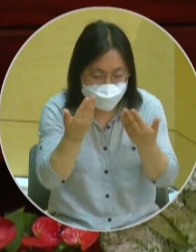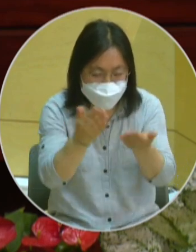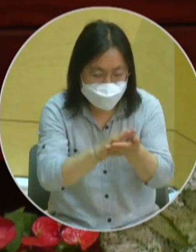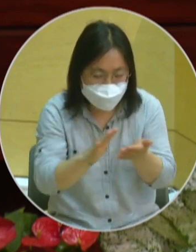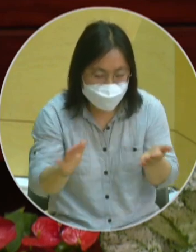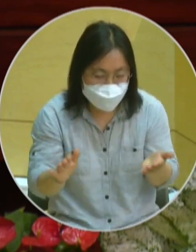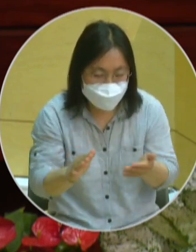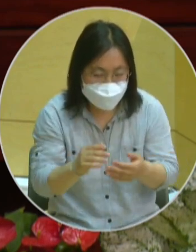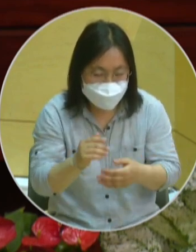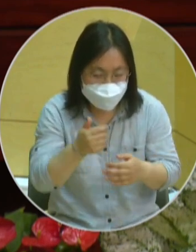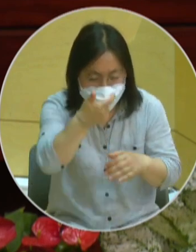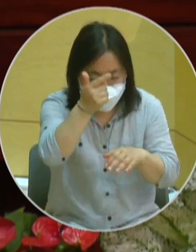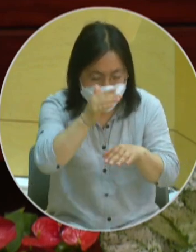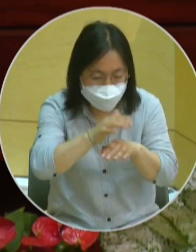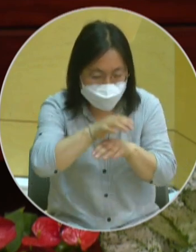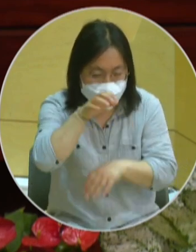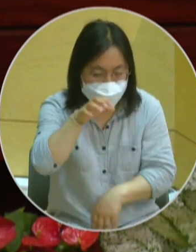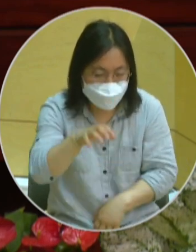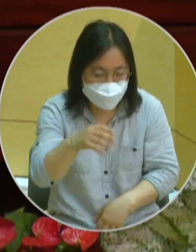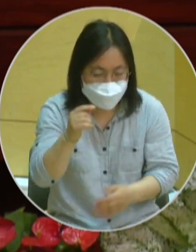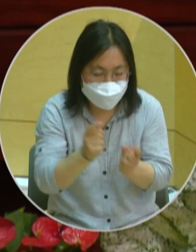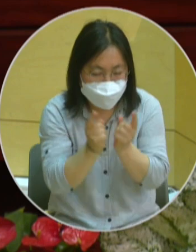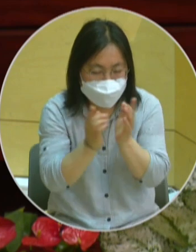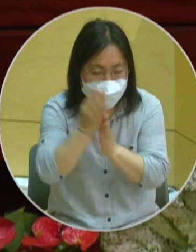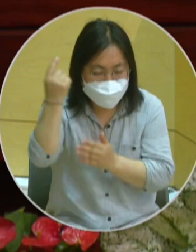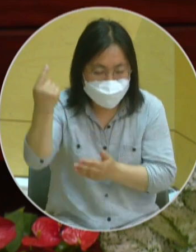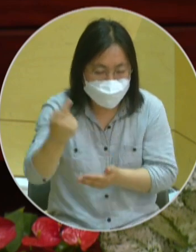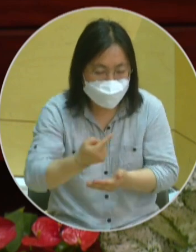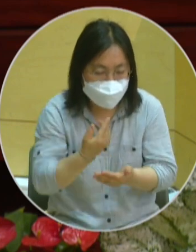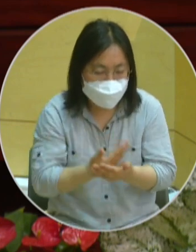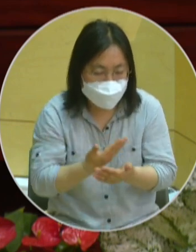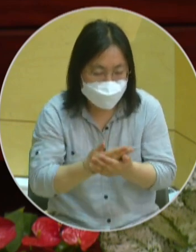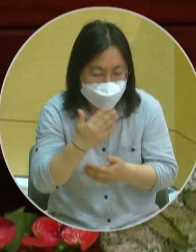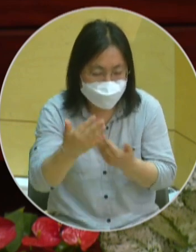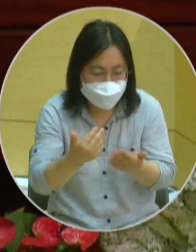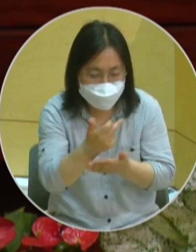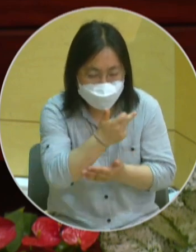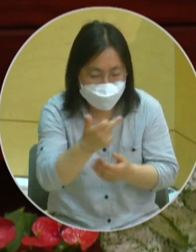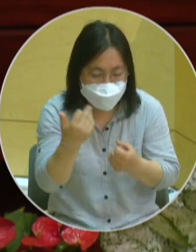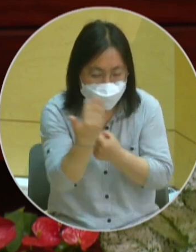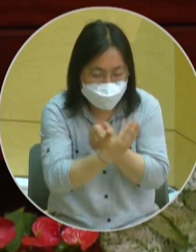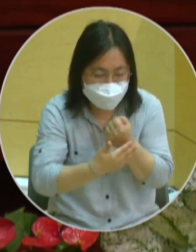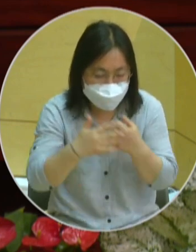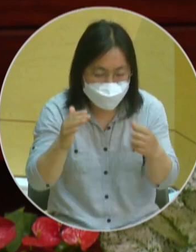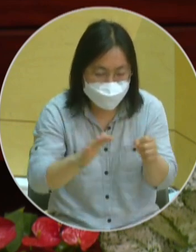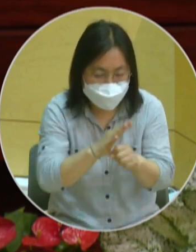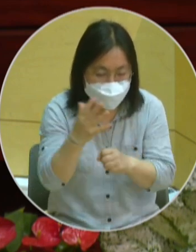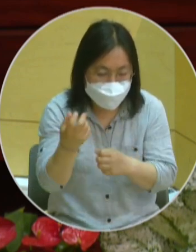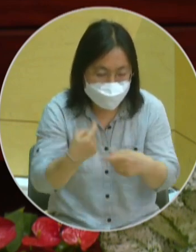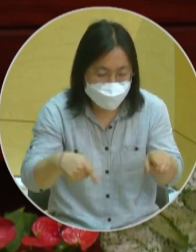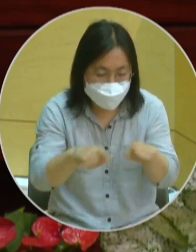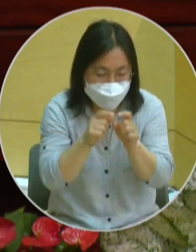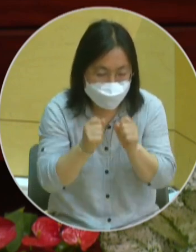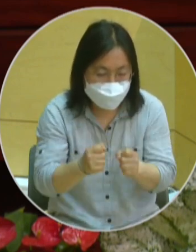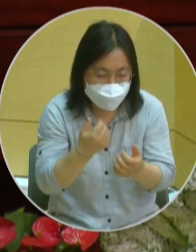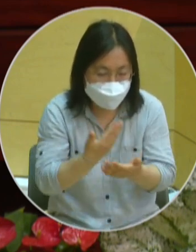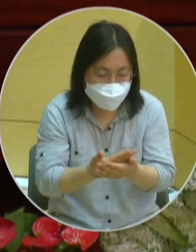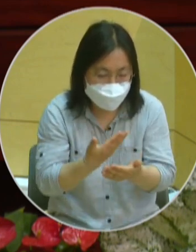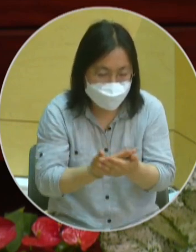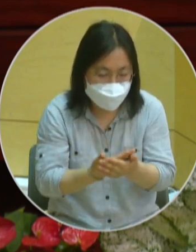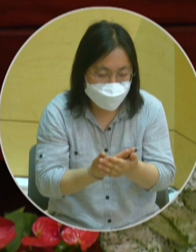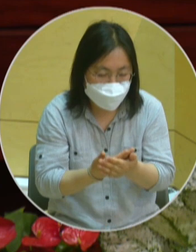올려드리오니 예배하는 이곳에 친히 임재하시고 하나님의 크신 은혜와 사랑으로 함께하여